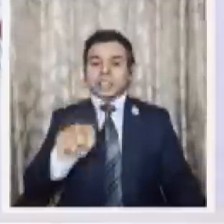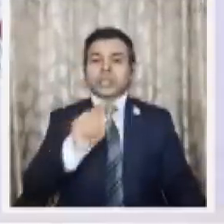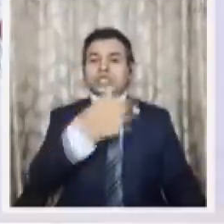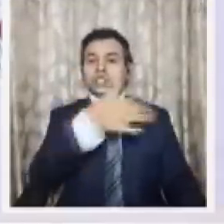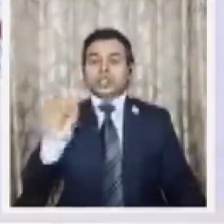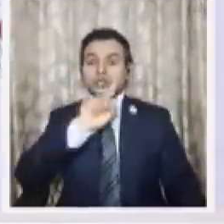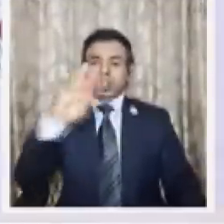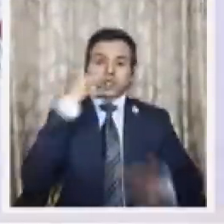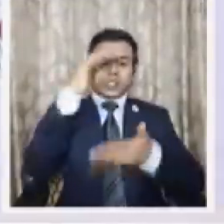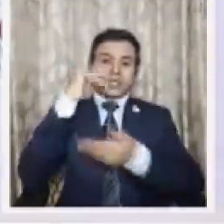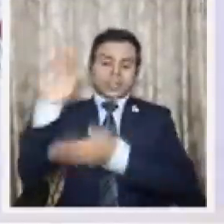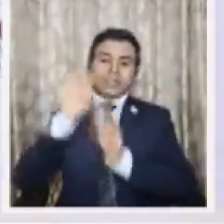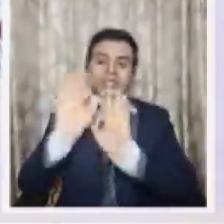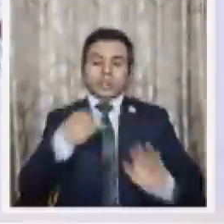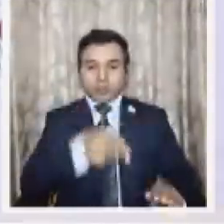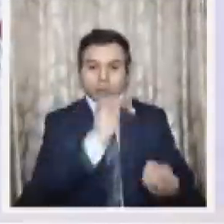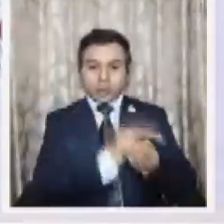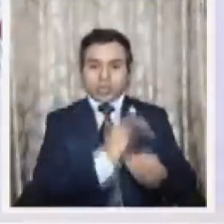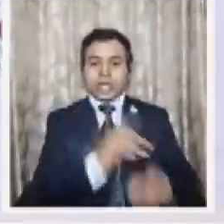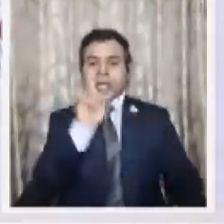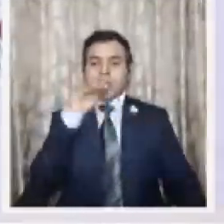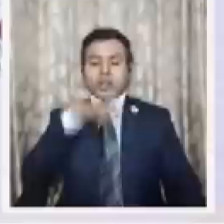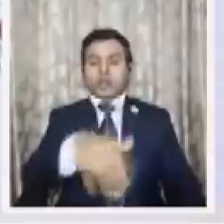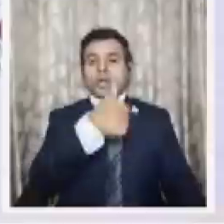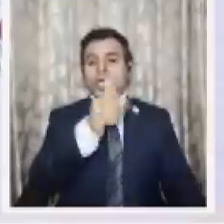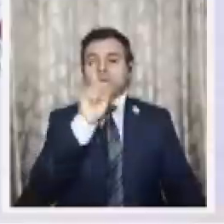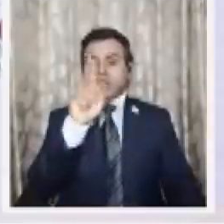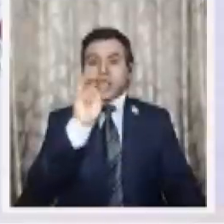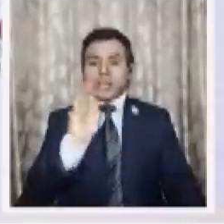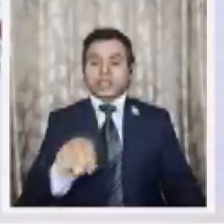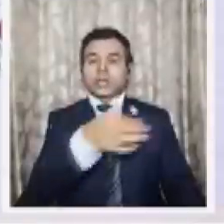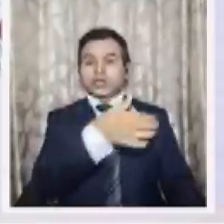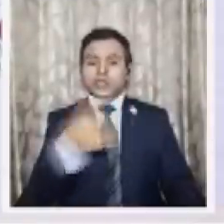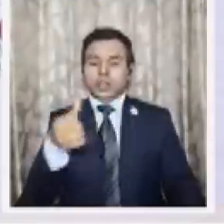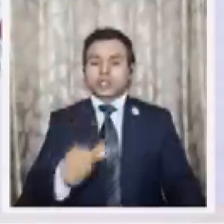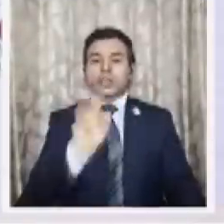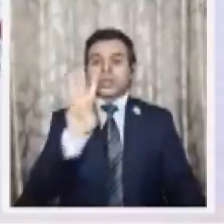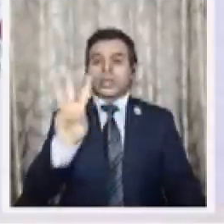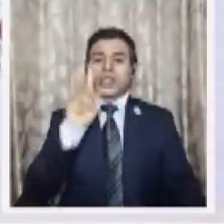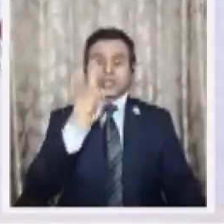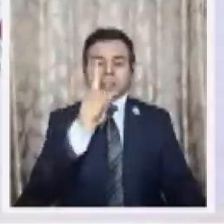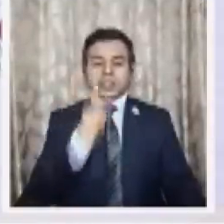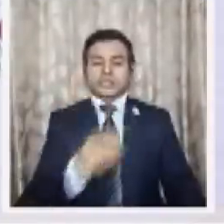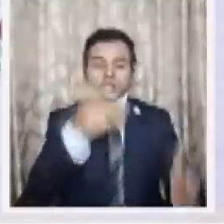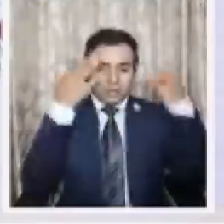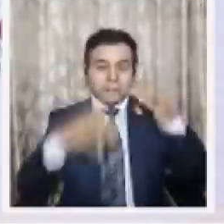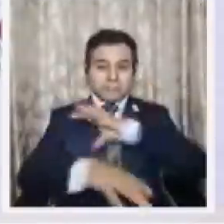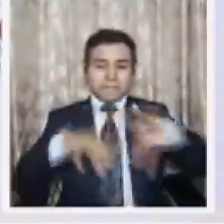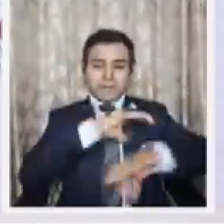1,61,631টি। এই সূত্র কেন্দ্রীয় ঔষধাগারের। ফোন কল 24 ঘন্টায় ফোন কল গ্রহণ করা হয়েছে